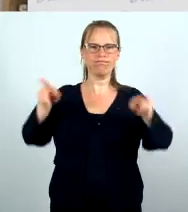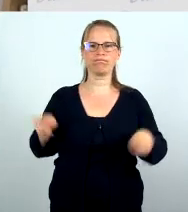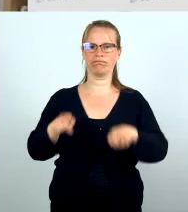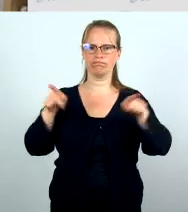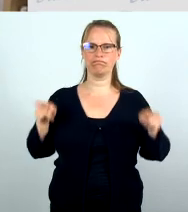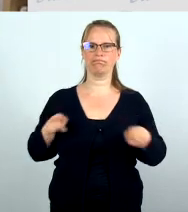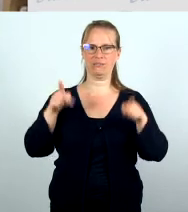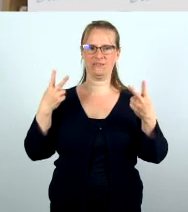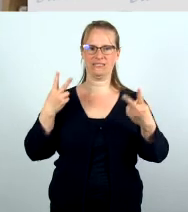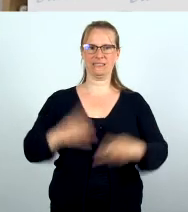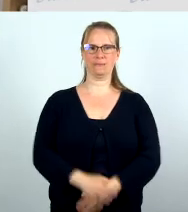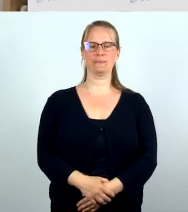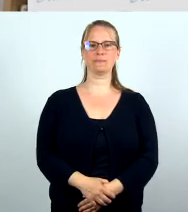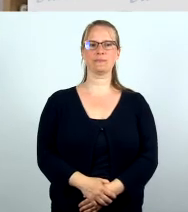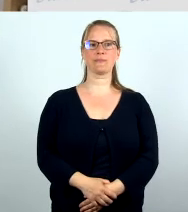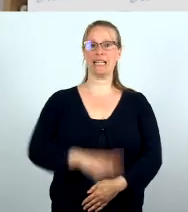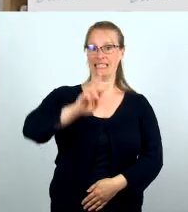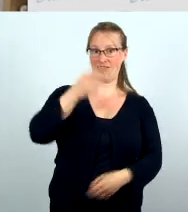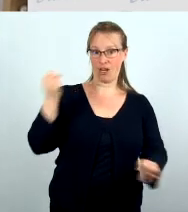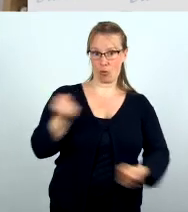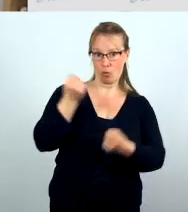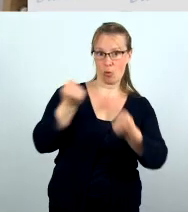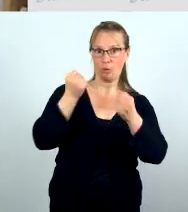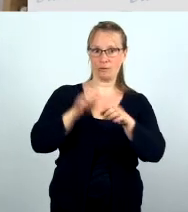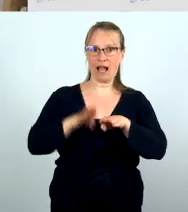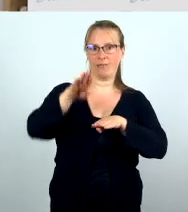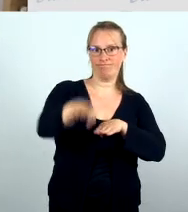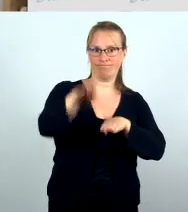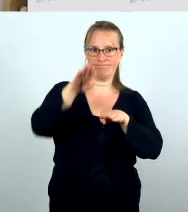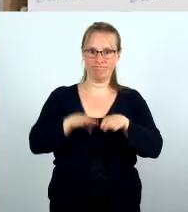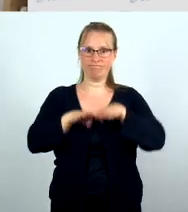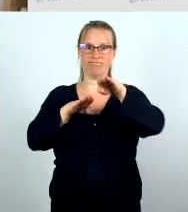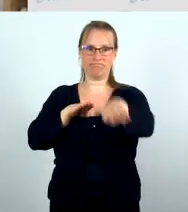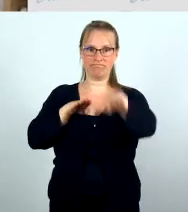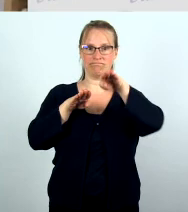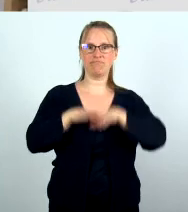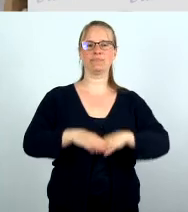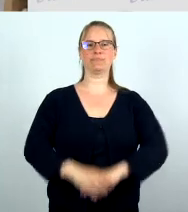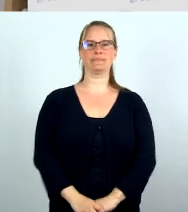mobilisiert werden. Die zweite Übung sind dann Ausfahrschritte. Die werden nach vorne nicht geführt.